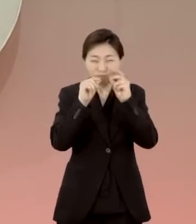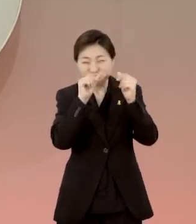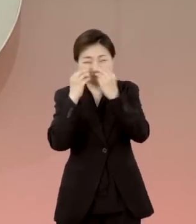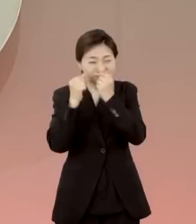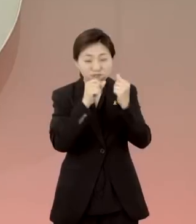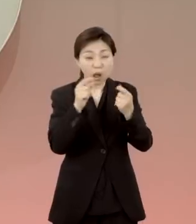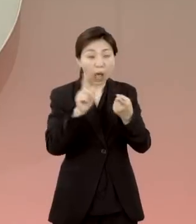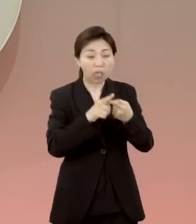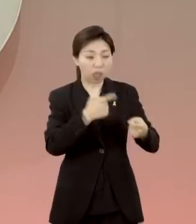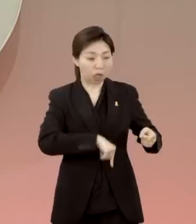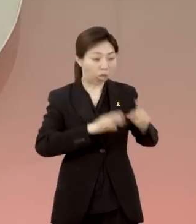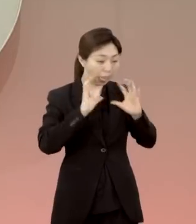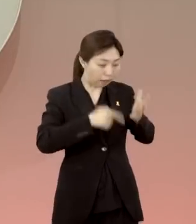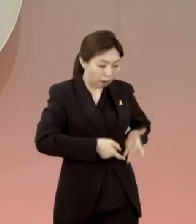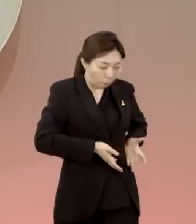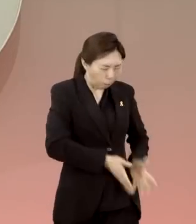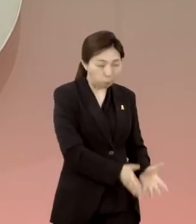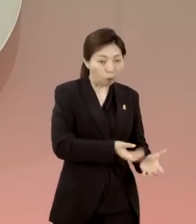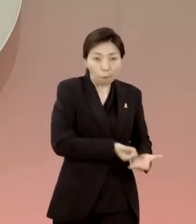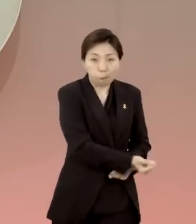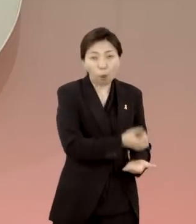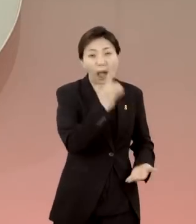아이를 낳지를 못했답니다